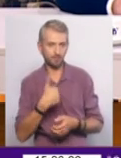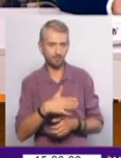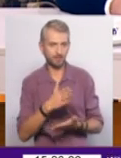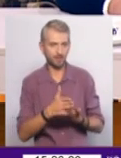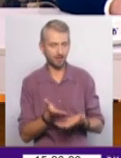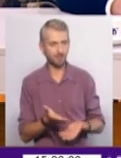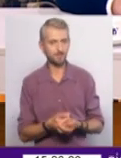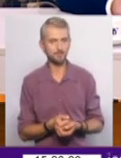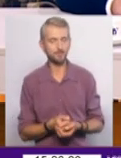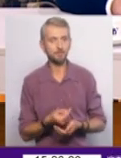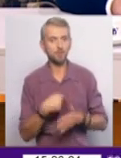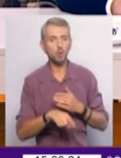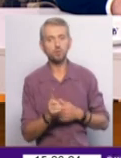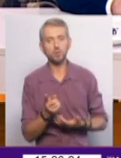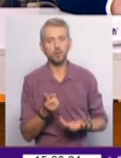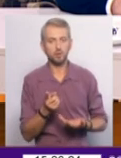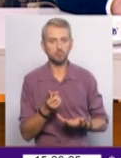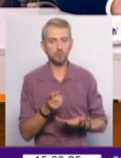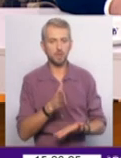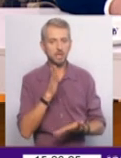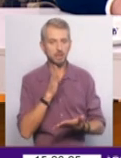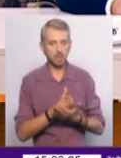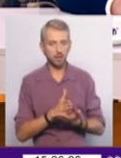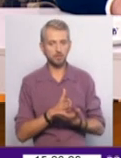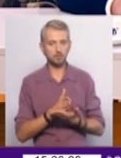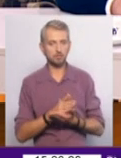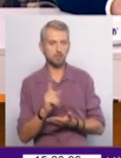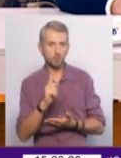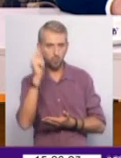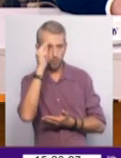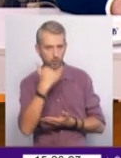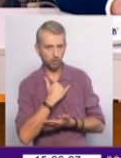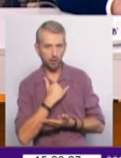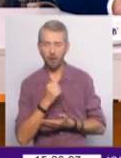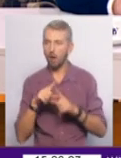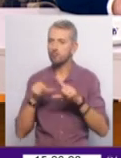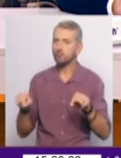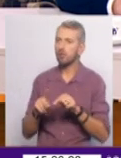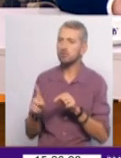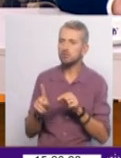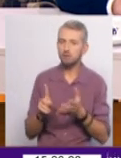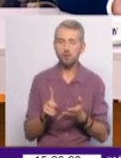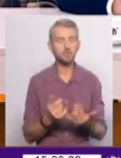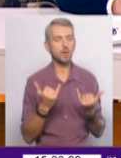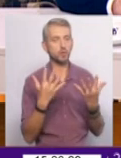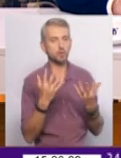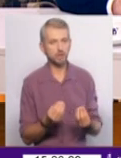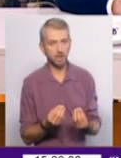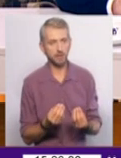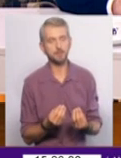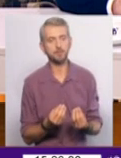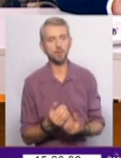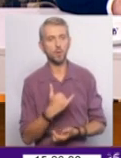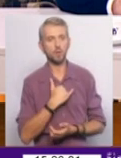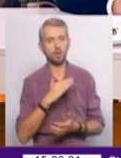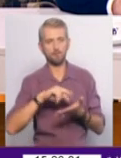тому що, ну, якби є що повчитися. А школи? На сьогоднішній день у нас